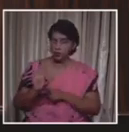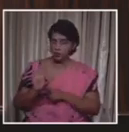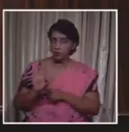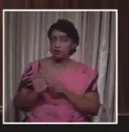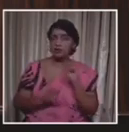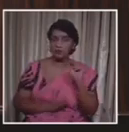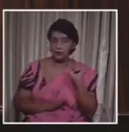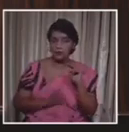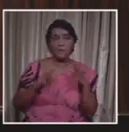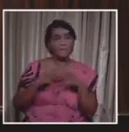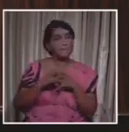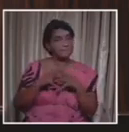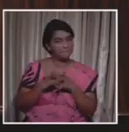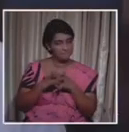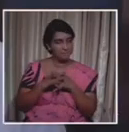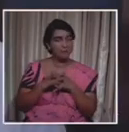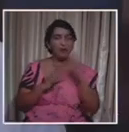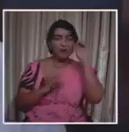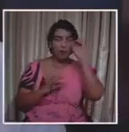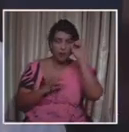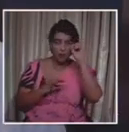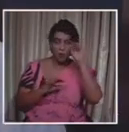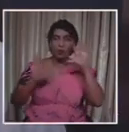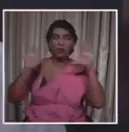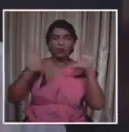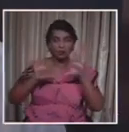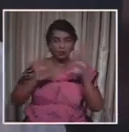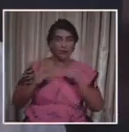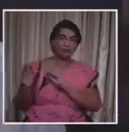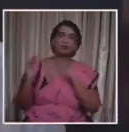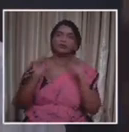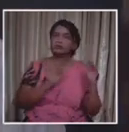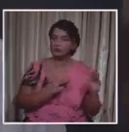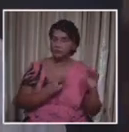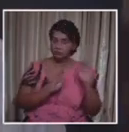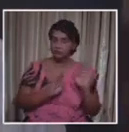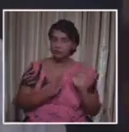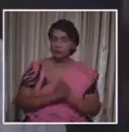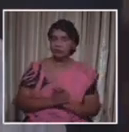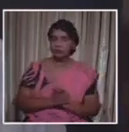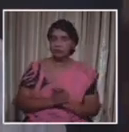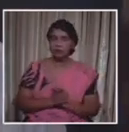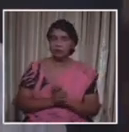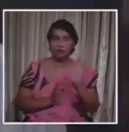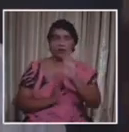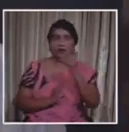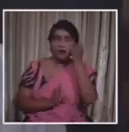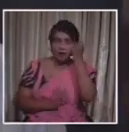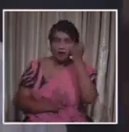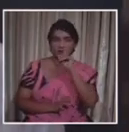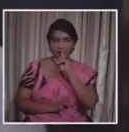වන බදාදා දින පෙරවරු 10 දක්වා කල් තැබිය යුතුය. ඊට ඉස්සෙල්ලා යෝජනාවක් තියෙනවා.